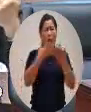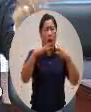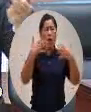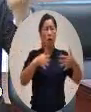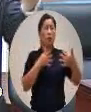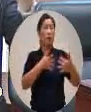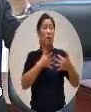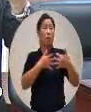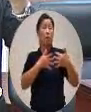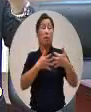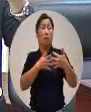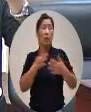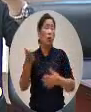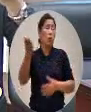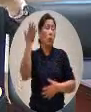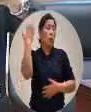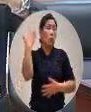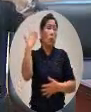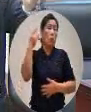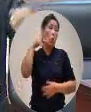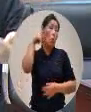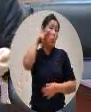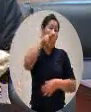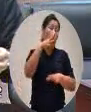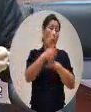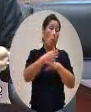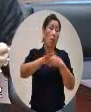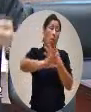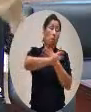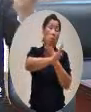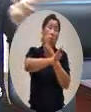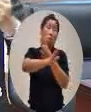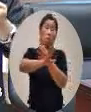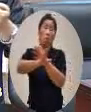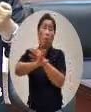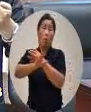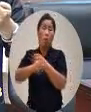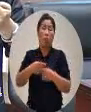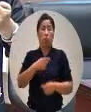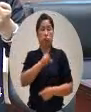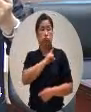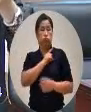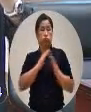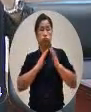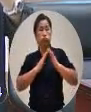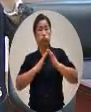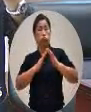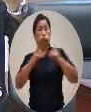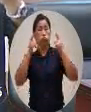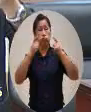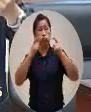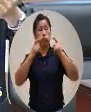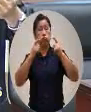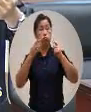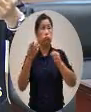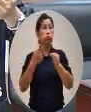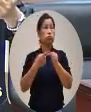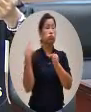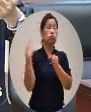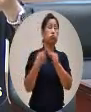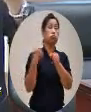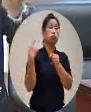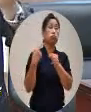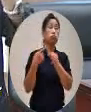然後我們過去都看到了問題都是在其他的國家但是我們自己高雄在前年